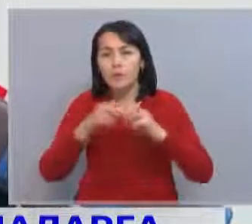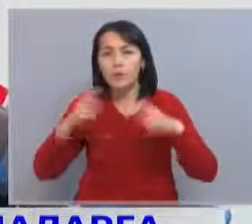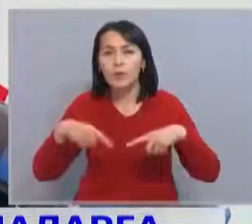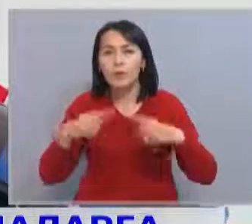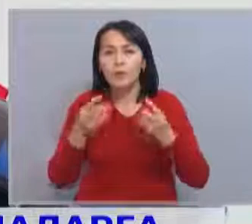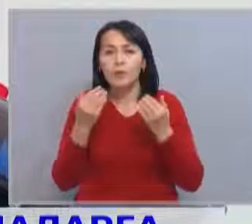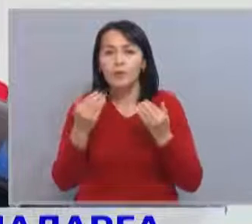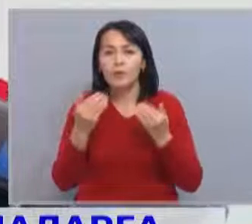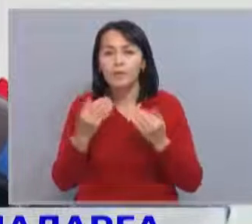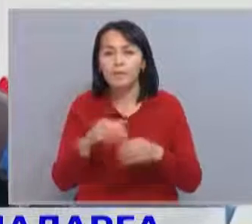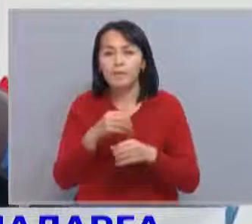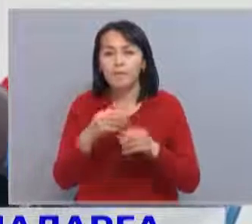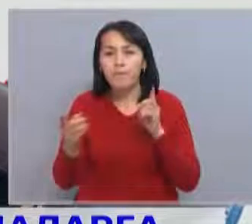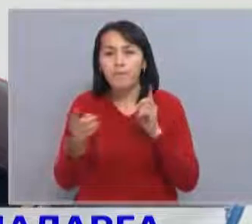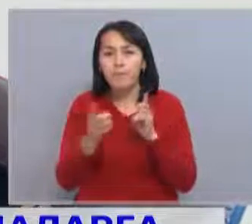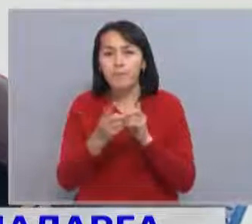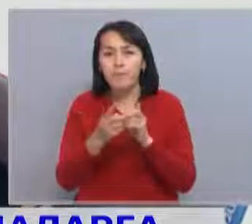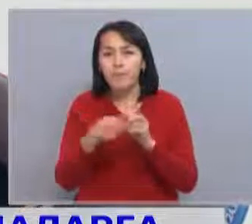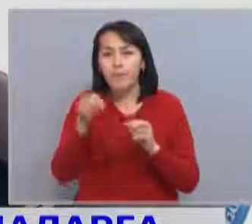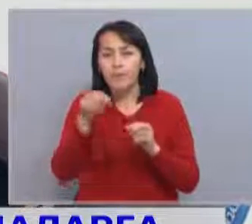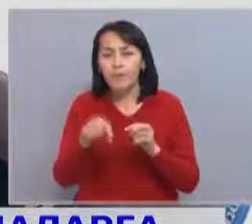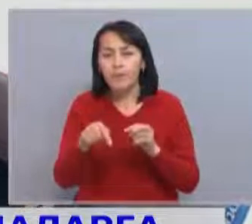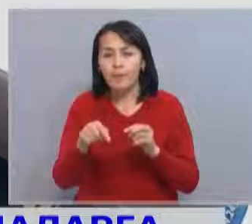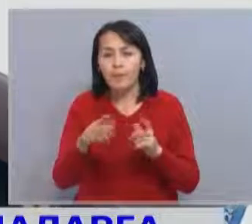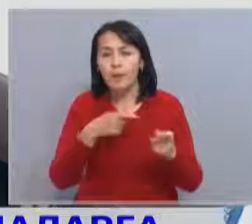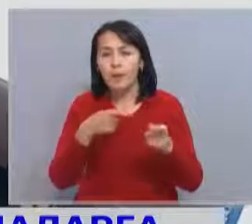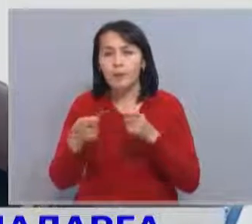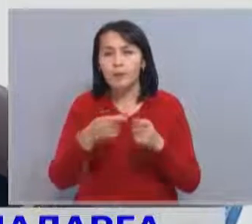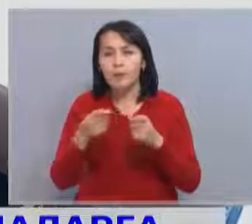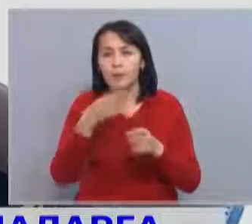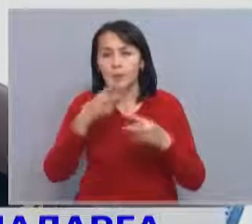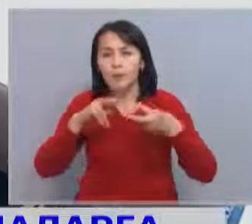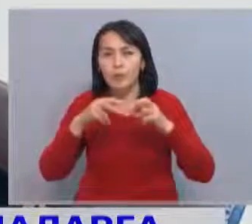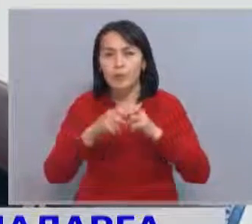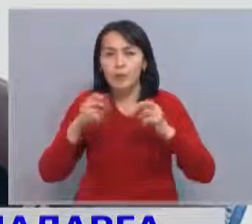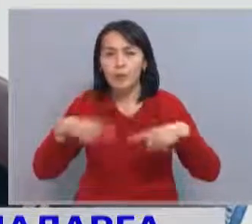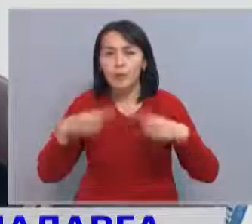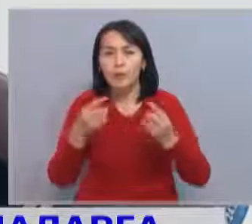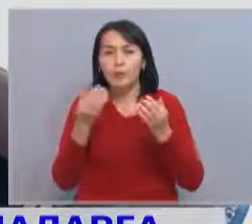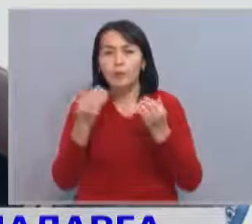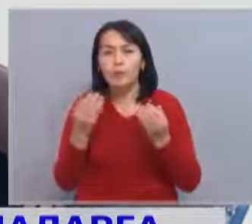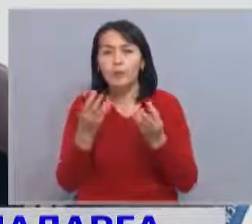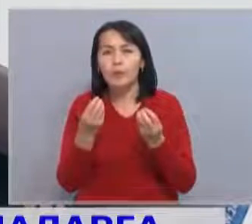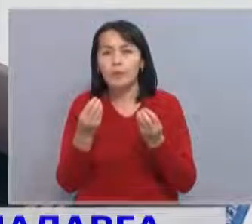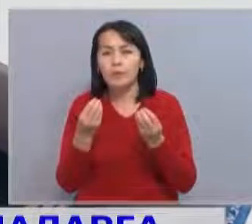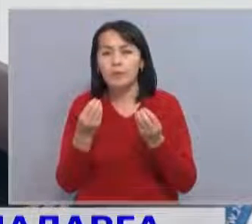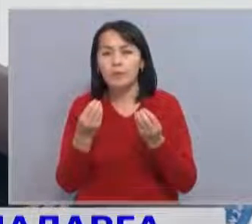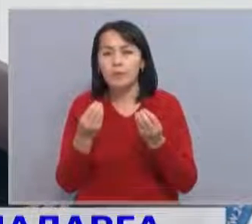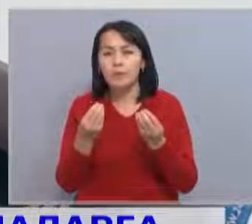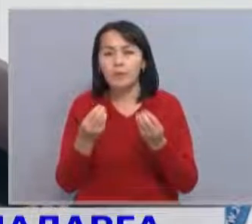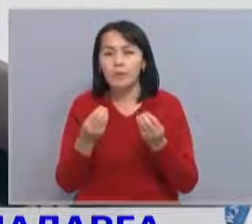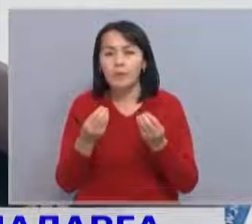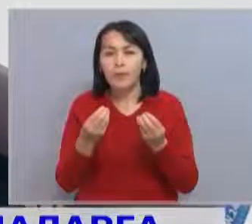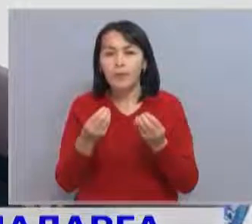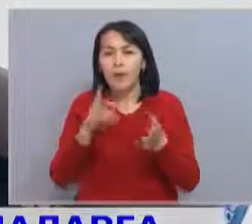көтеріп, бас қосып жаңағы жергілікті әкімшілікпенен осы мәселелерді көтеріп, оның ішінде әрине